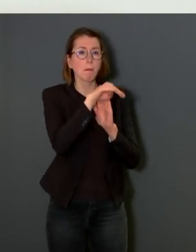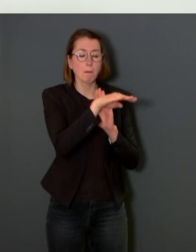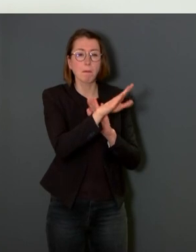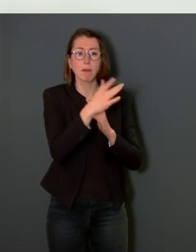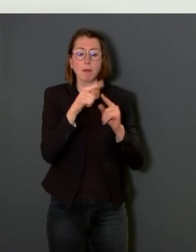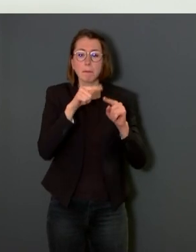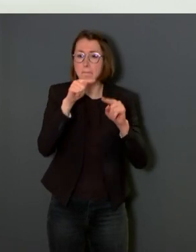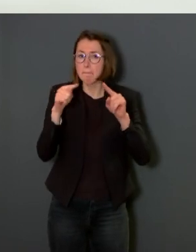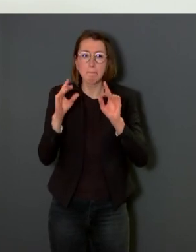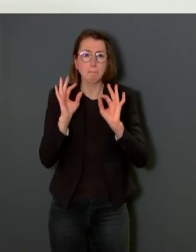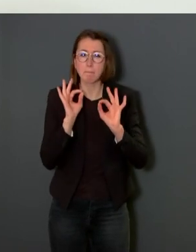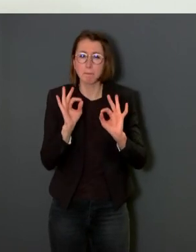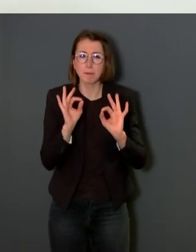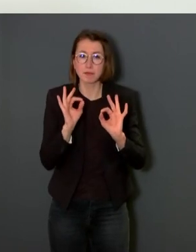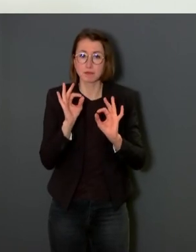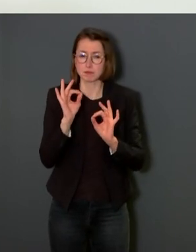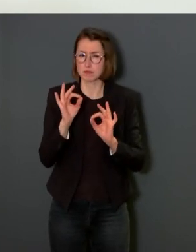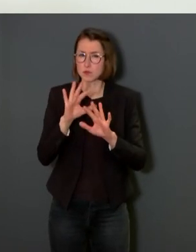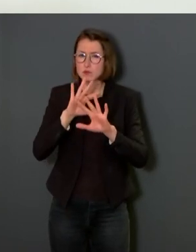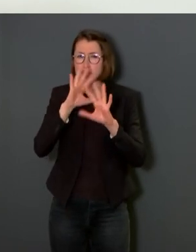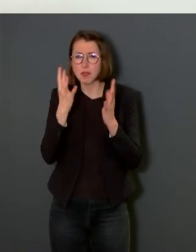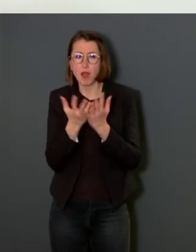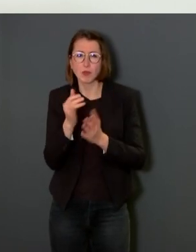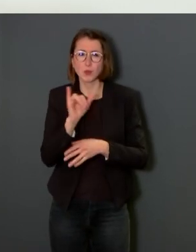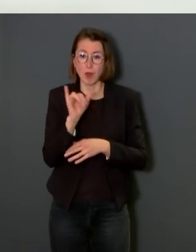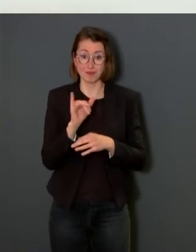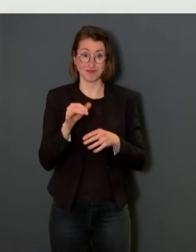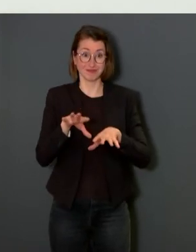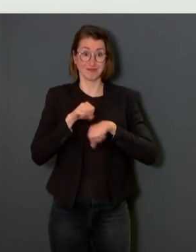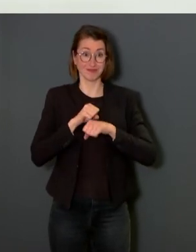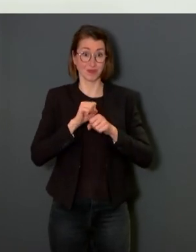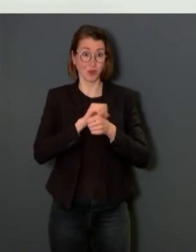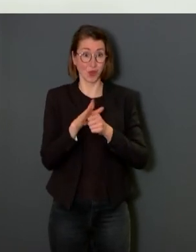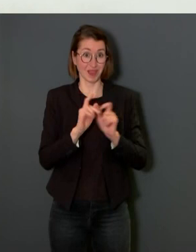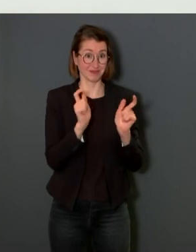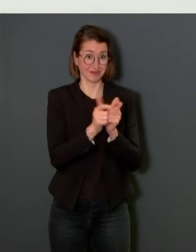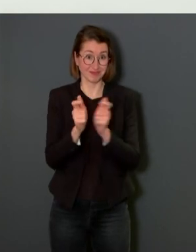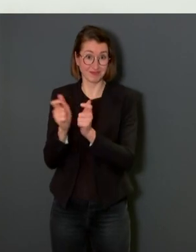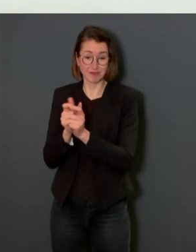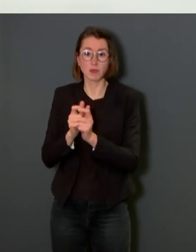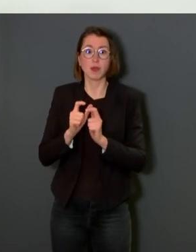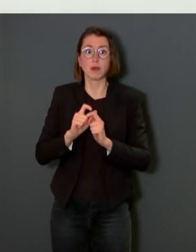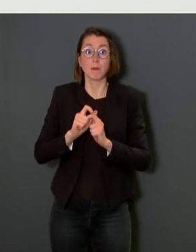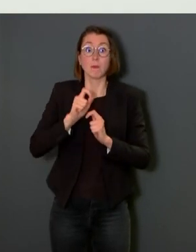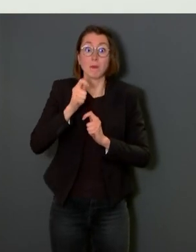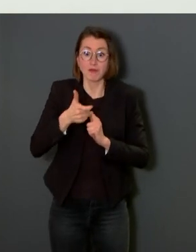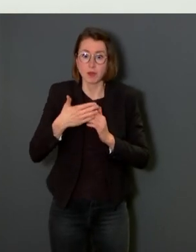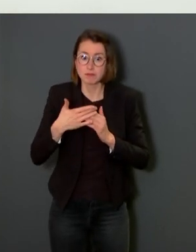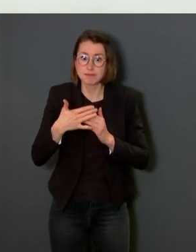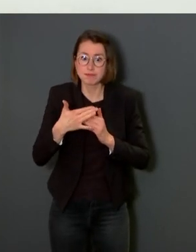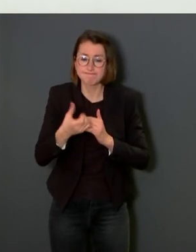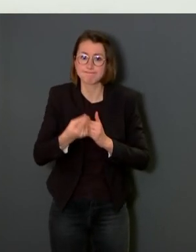voit, c'est que les hospitalisations suivent avec un certain délai. Ce qu'on constate maintenant, que ce délai est plus